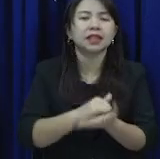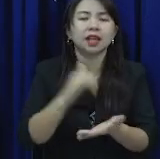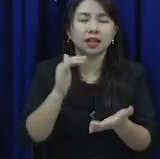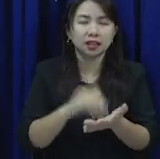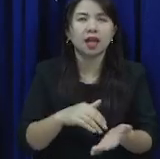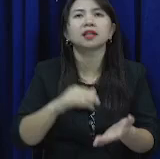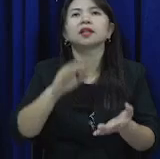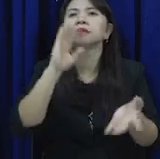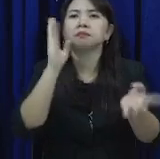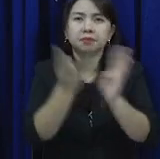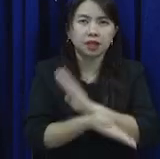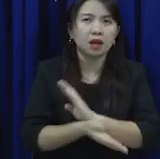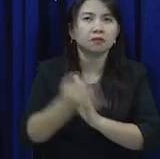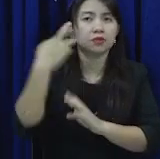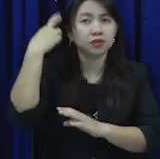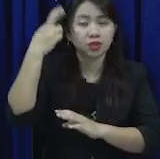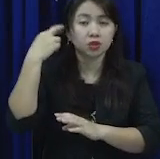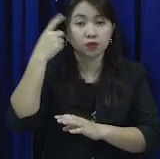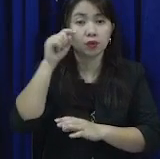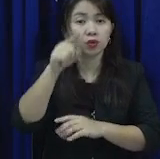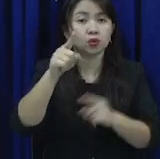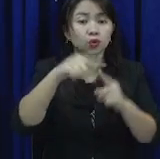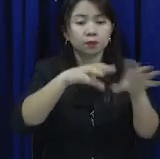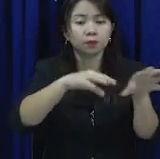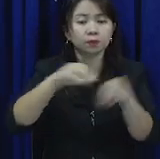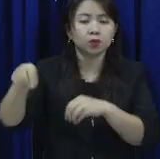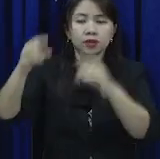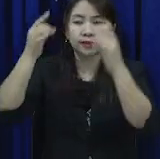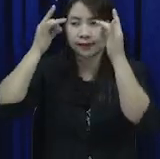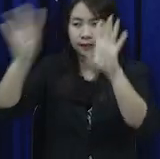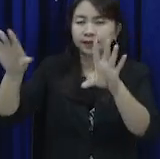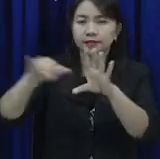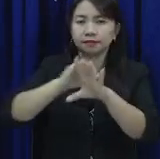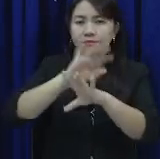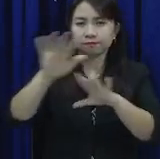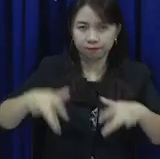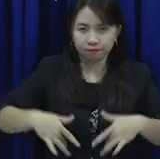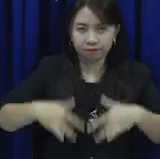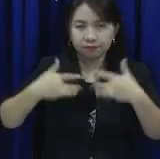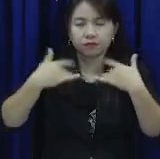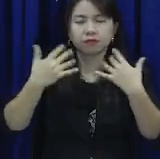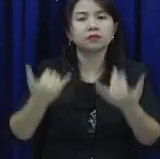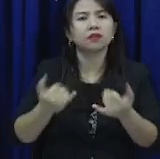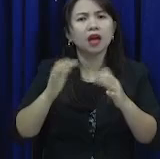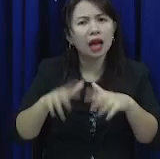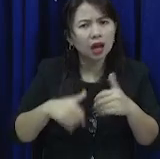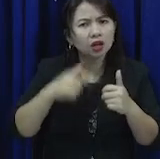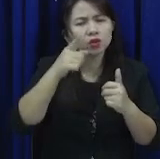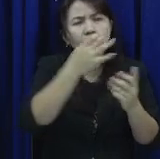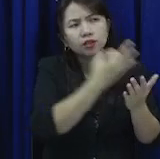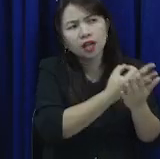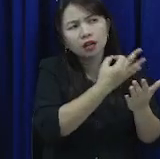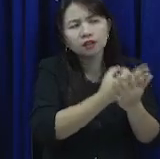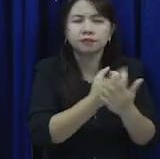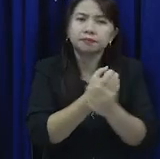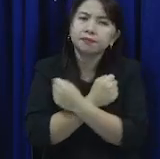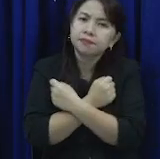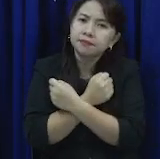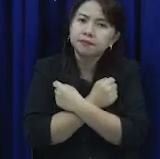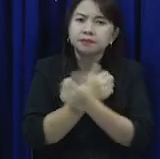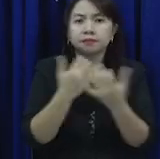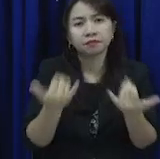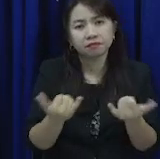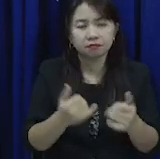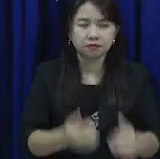da-dan ng kapahamakan ng buhay mo mm you see Paano ka napapamahal sa pera hindi niyo na